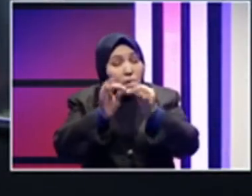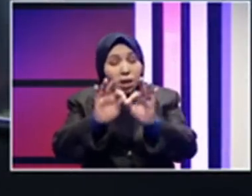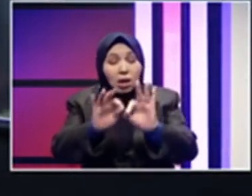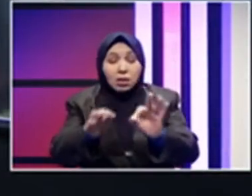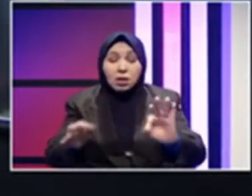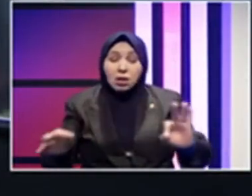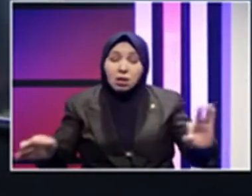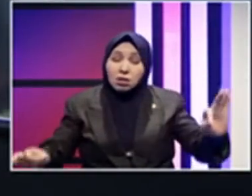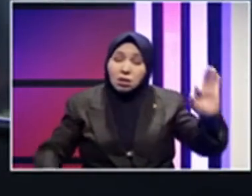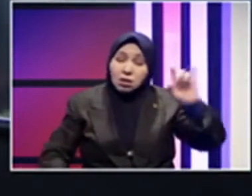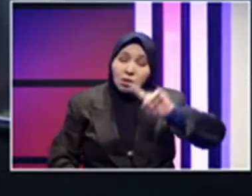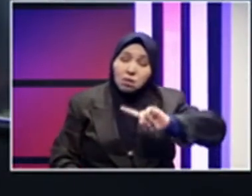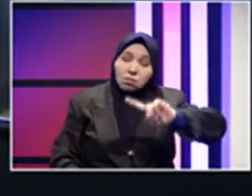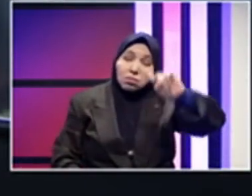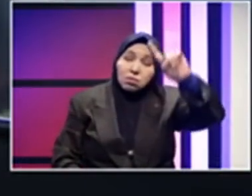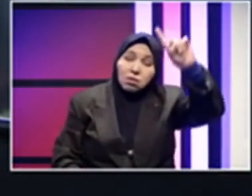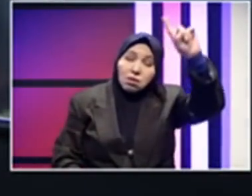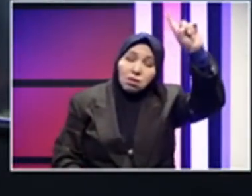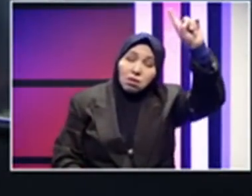Sadaqallahul